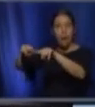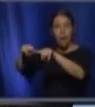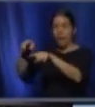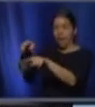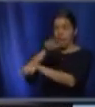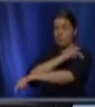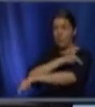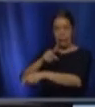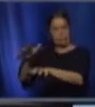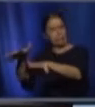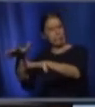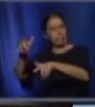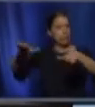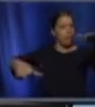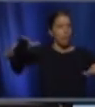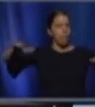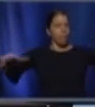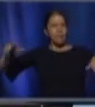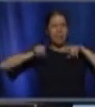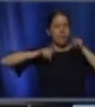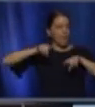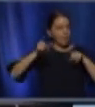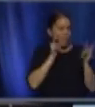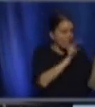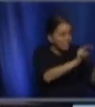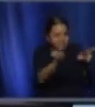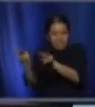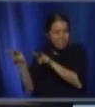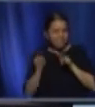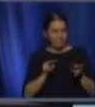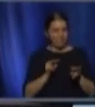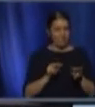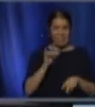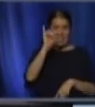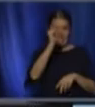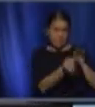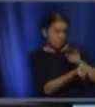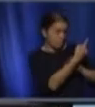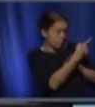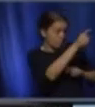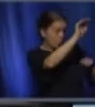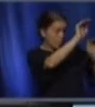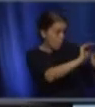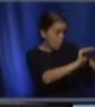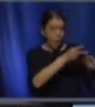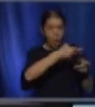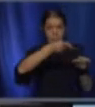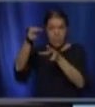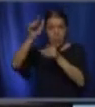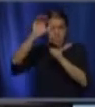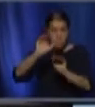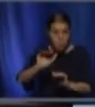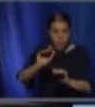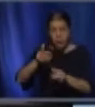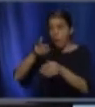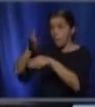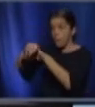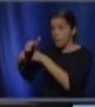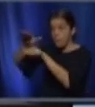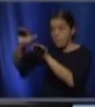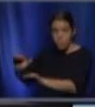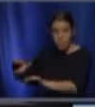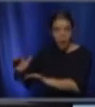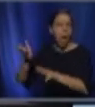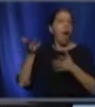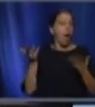des hospitalisations et éventuellement des décès. Il faut être en mesure d'être capable d'enquêter tous les cas et les contacts, hein, la capacité des équipes de santé